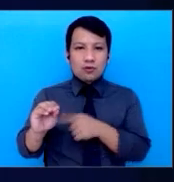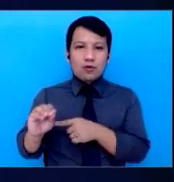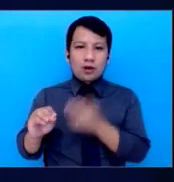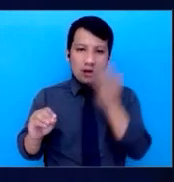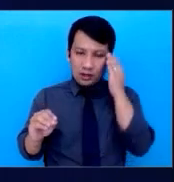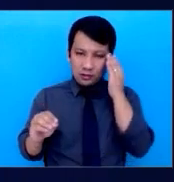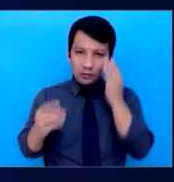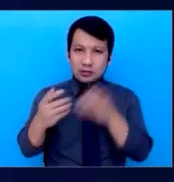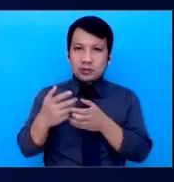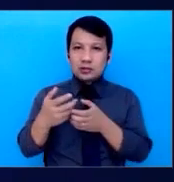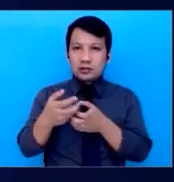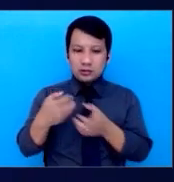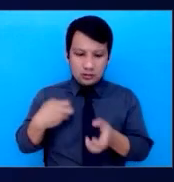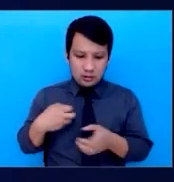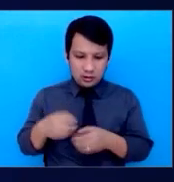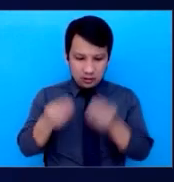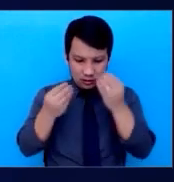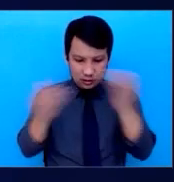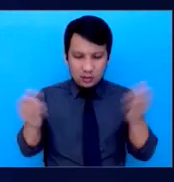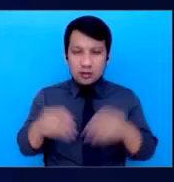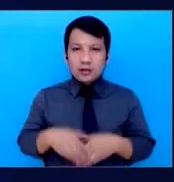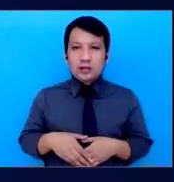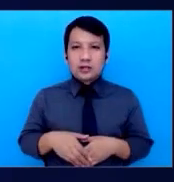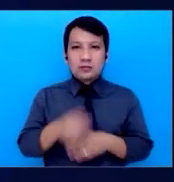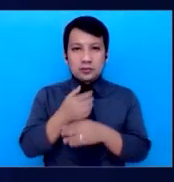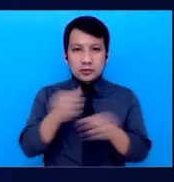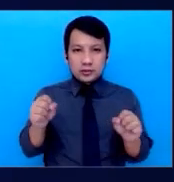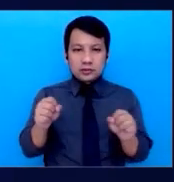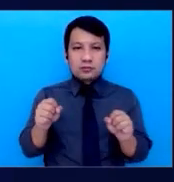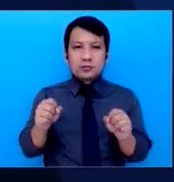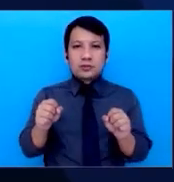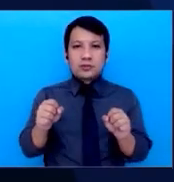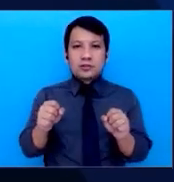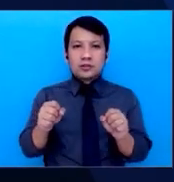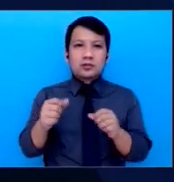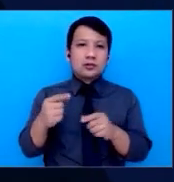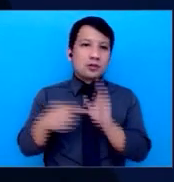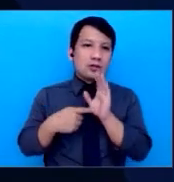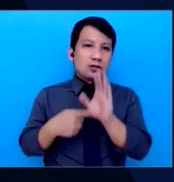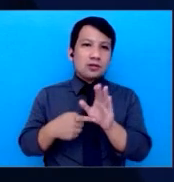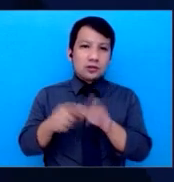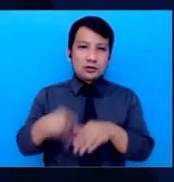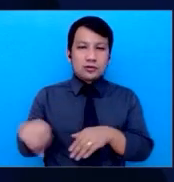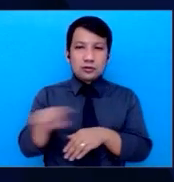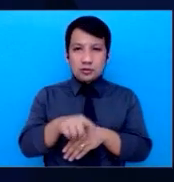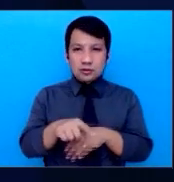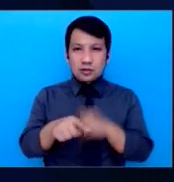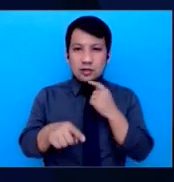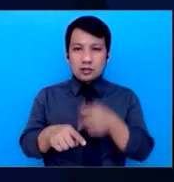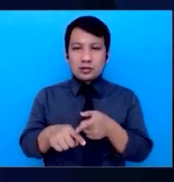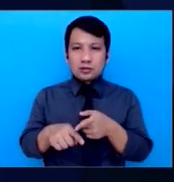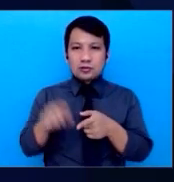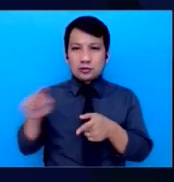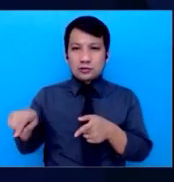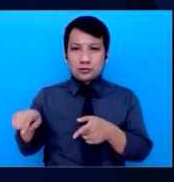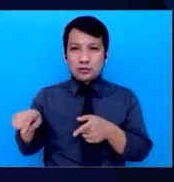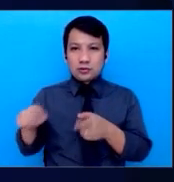hacking. Nagpatupad na raw sila ng security controls para mapigilan ito. Kasama na rito ang mandatory na pagpapalit ng